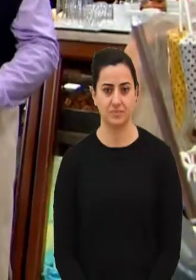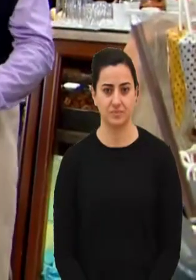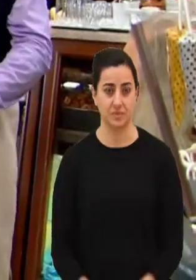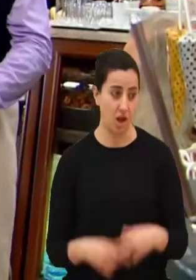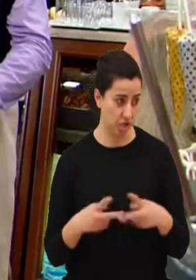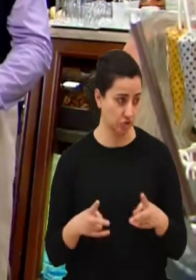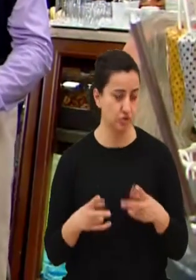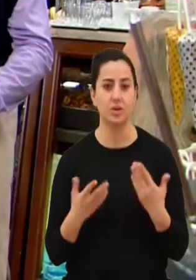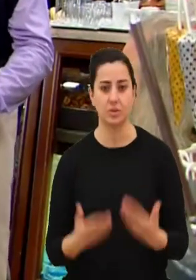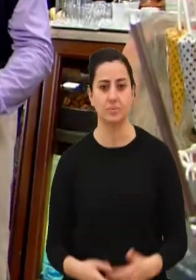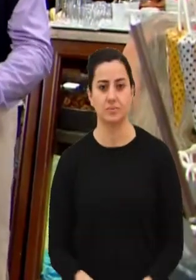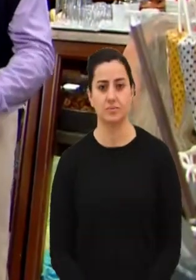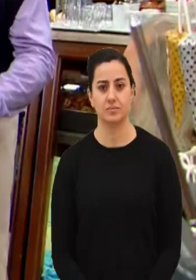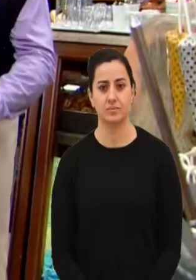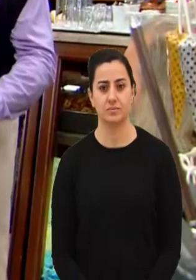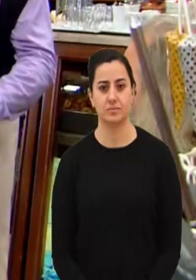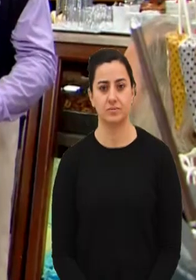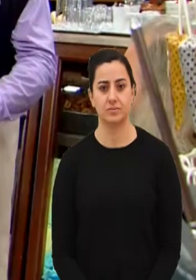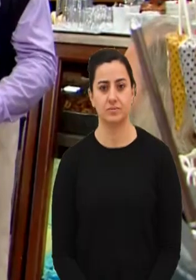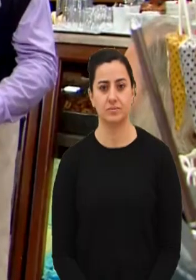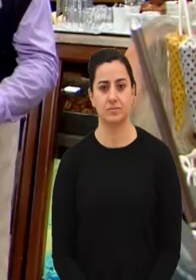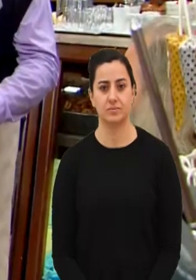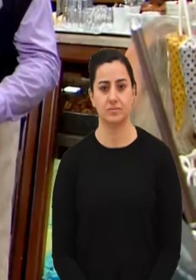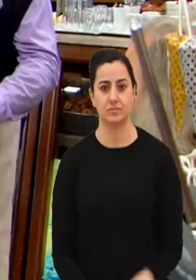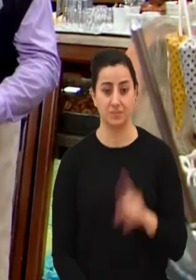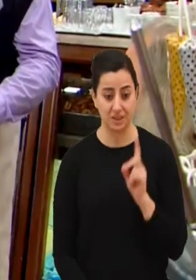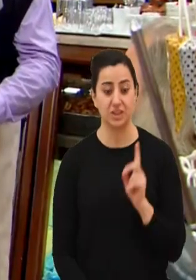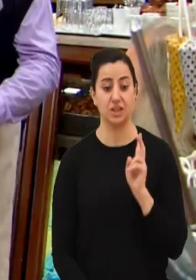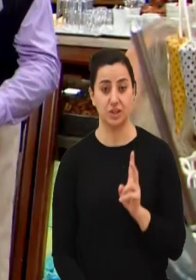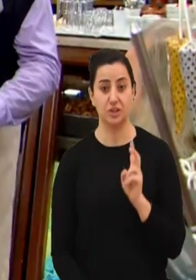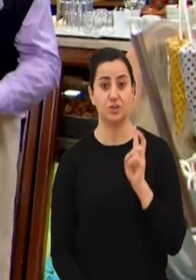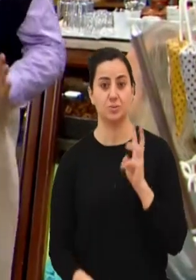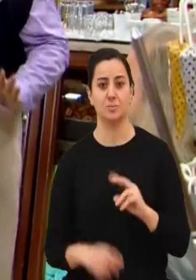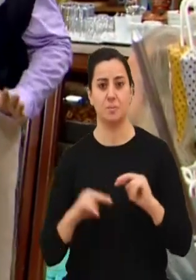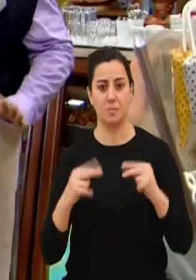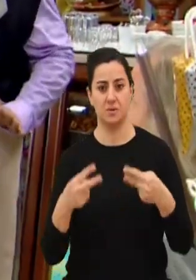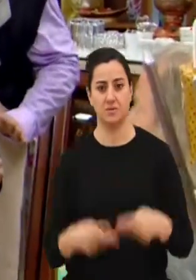Açıyorum Nevzat. Artık açın amirim. Yavaş. Bir, iki.